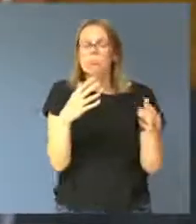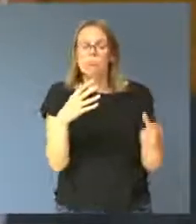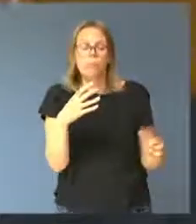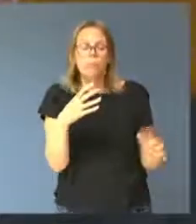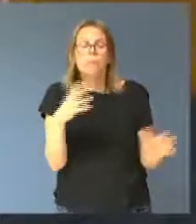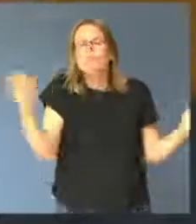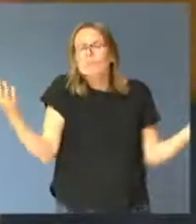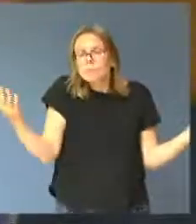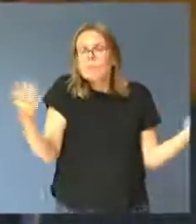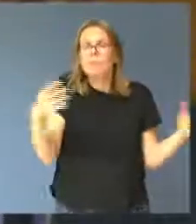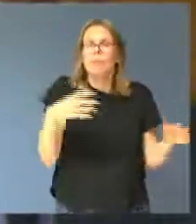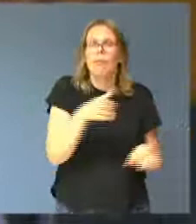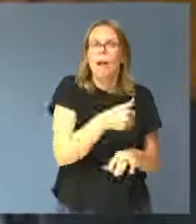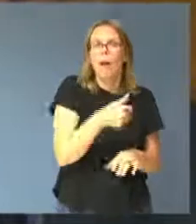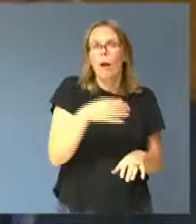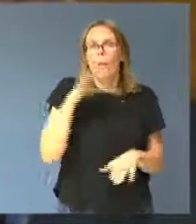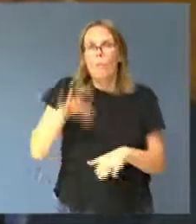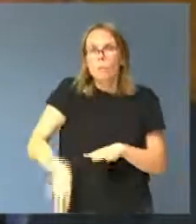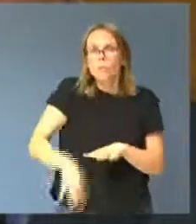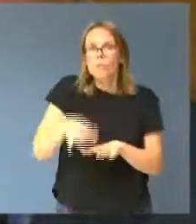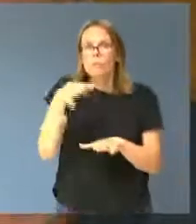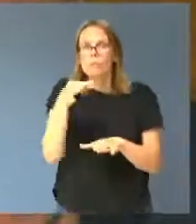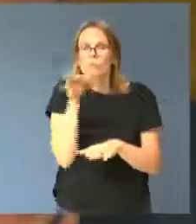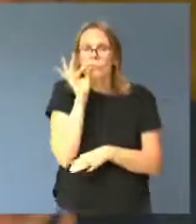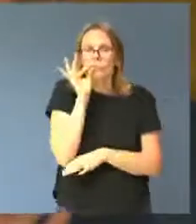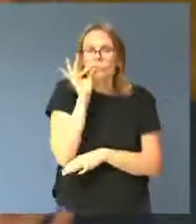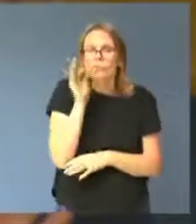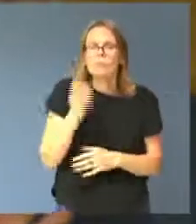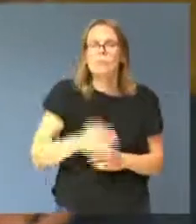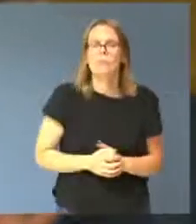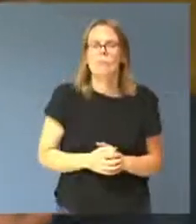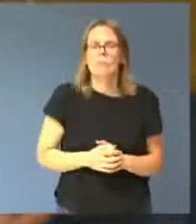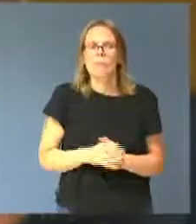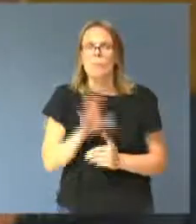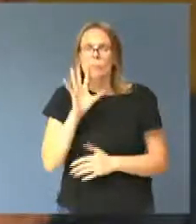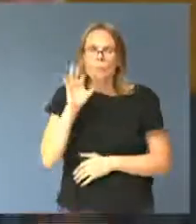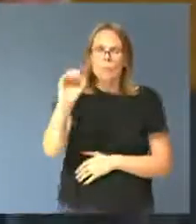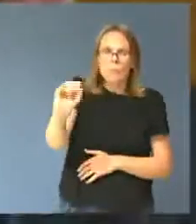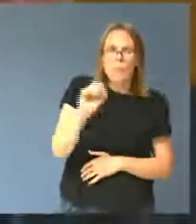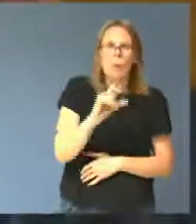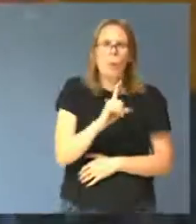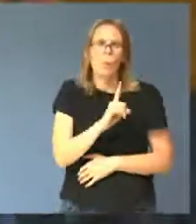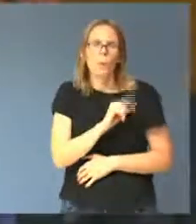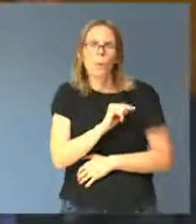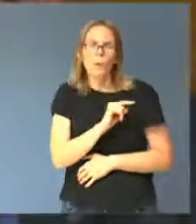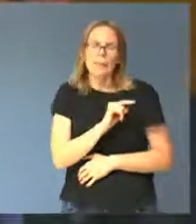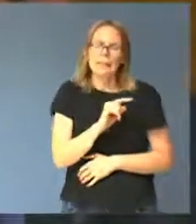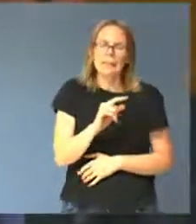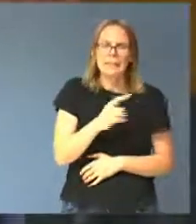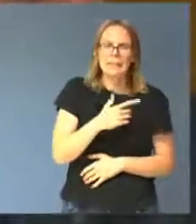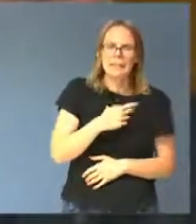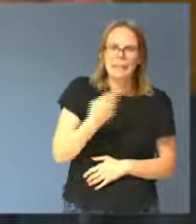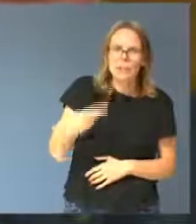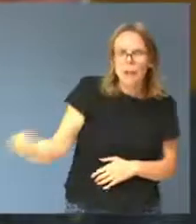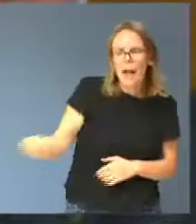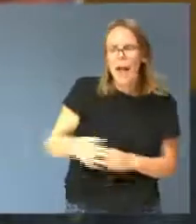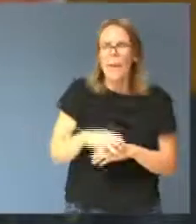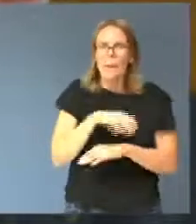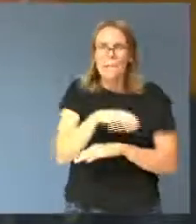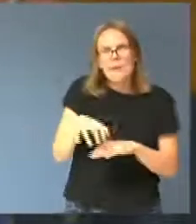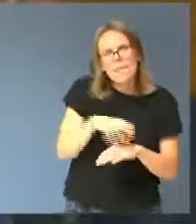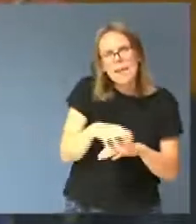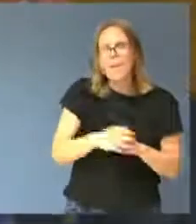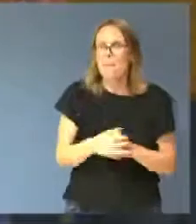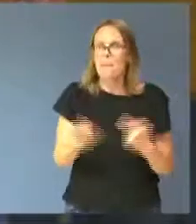joint. Il a vu débarquer le directeur de la police nationale, le ministre de l'Intérieur, le préfet, une vingtaine